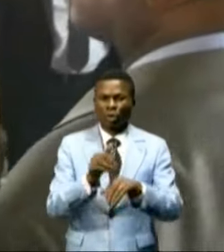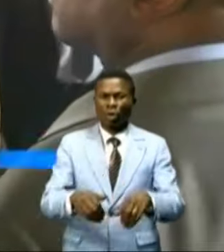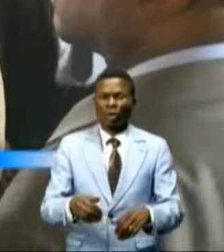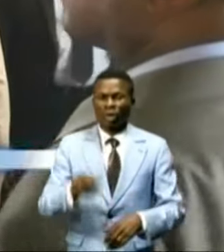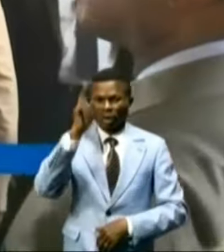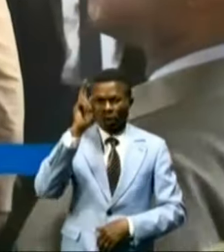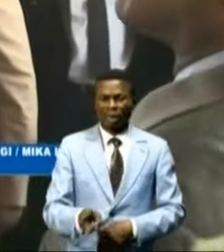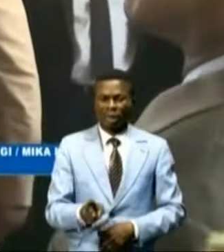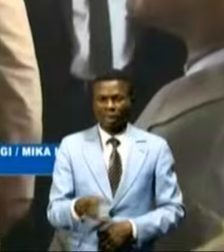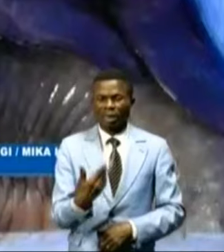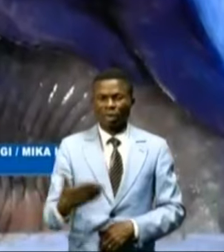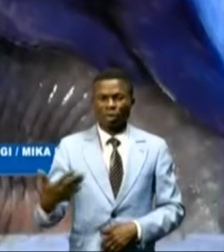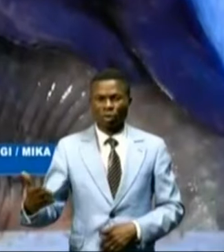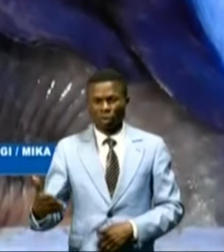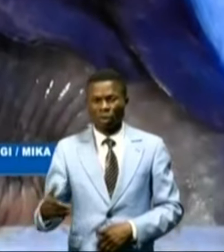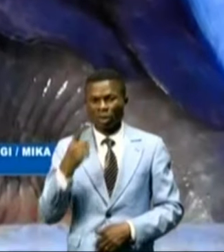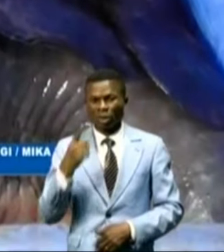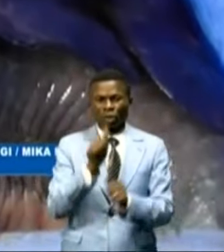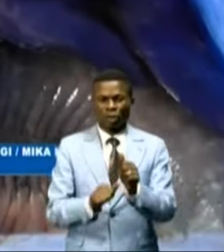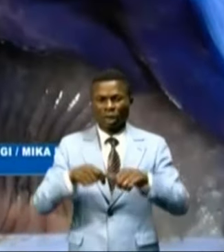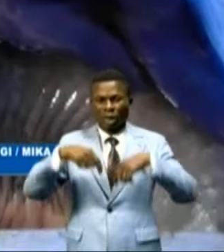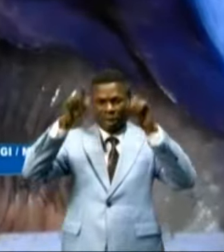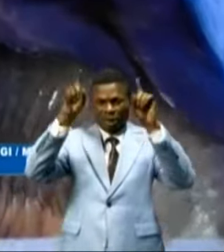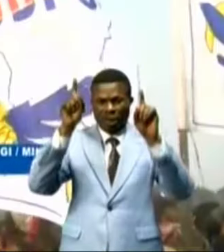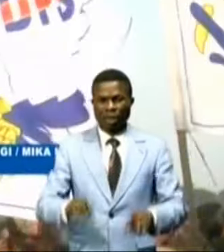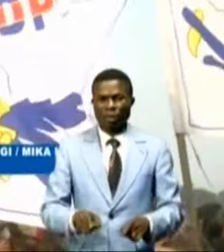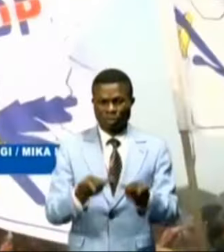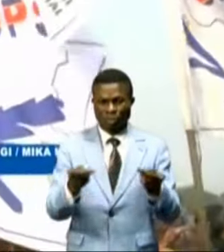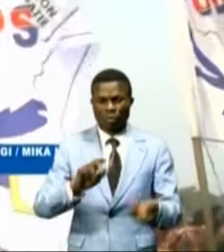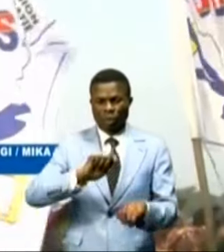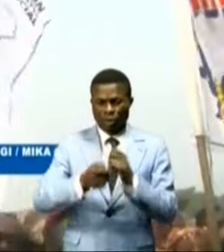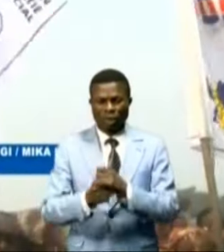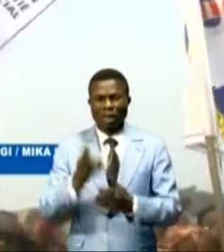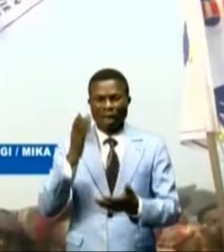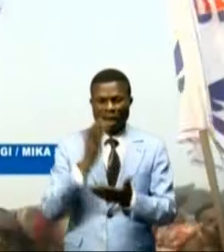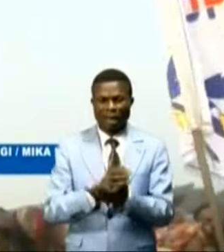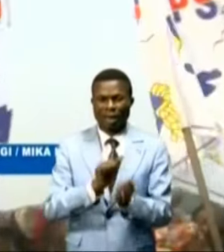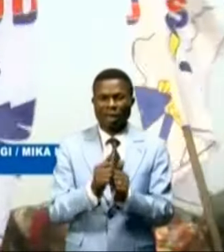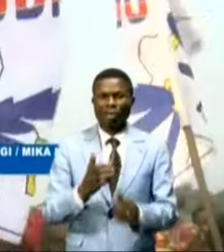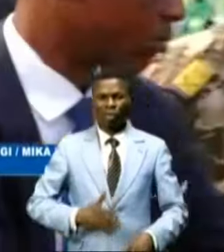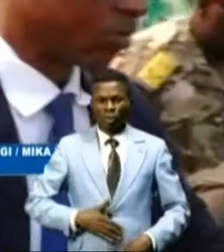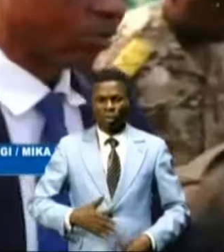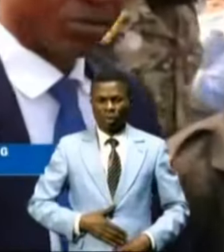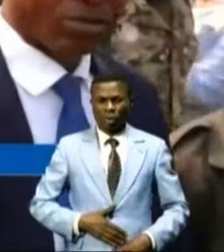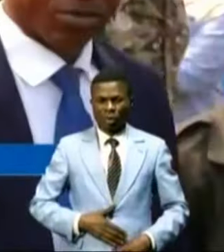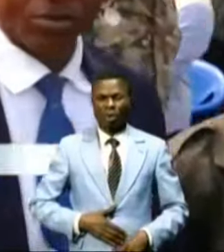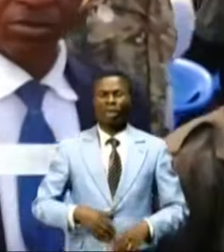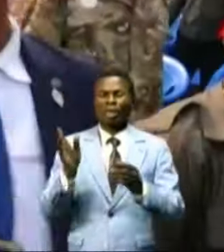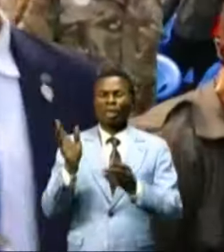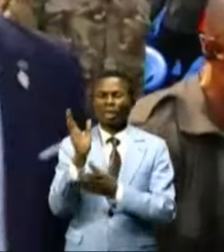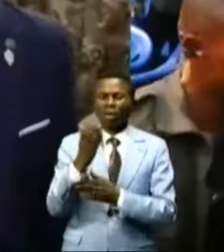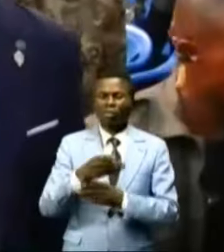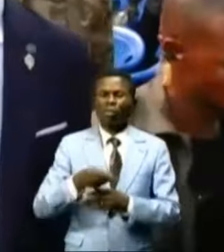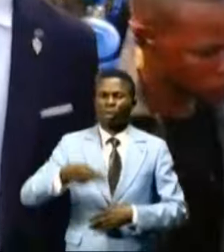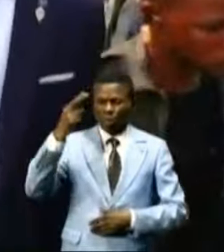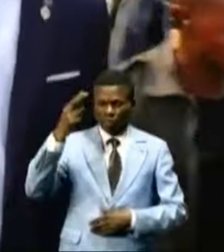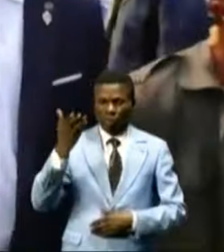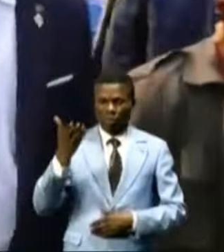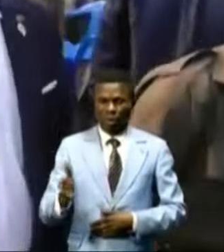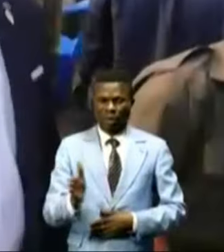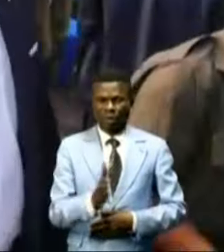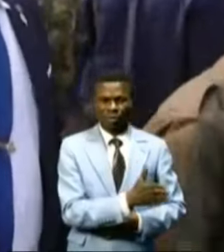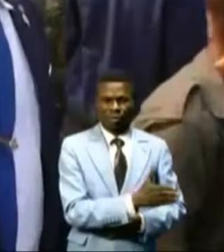tonnes exploitables annuellement et capable d'améliorer la sécurité alimentaire et les standards nutritionnels de la population.